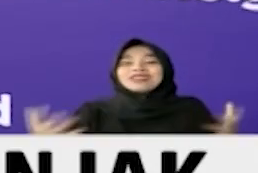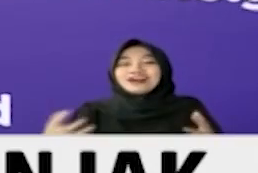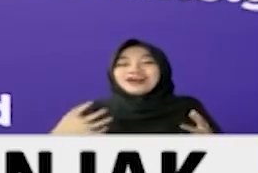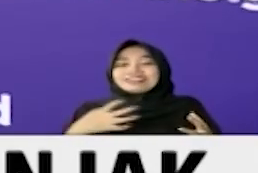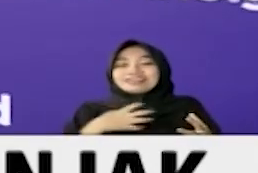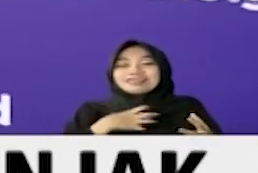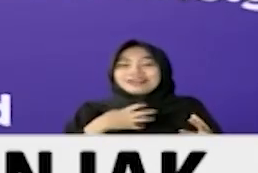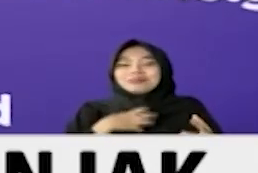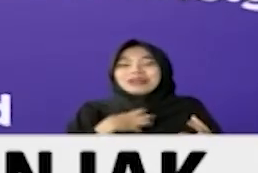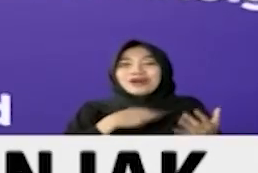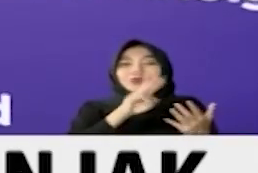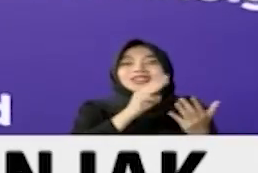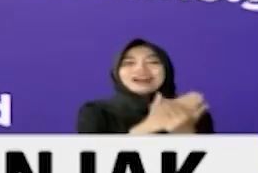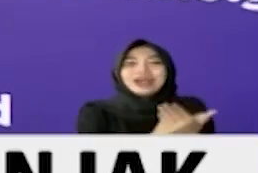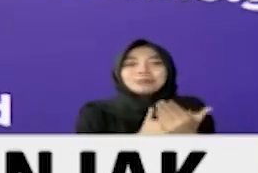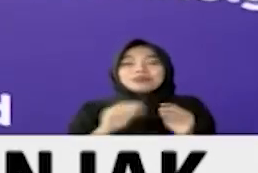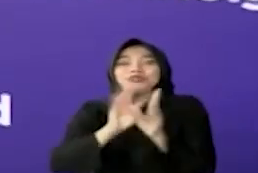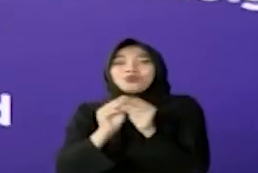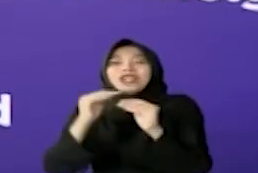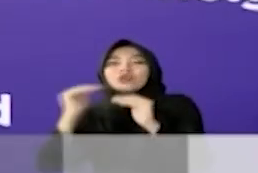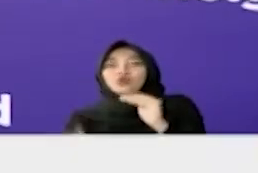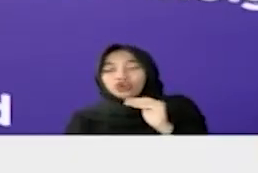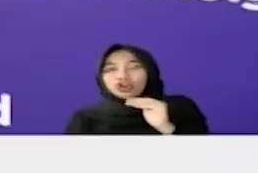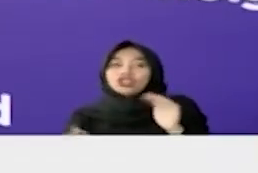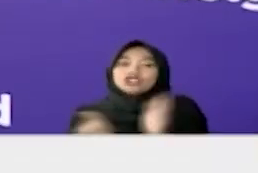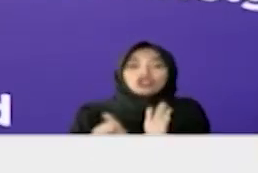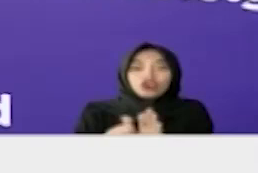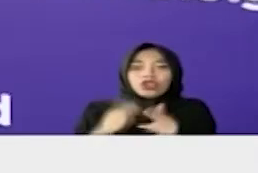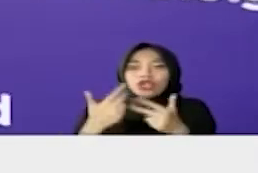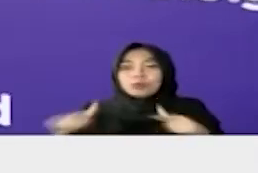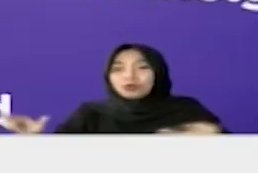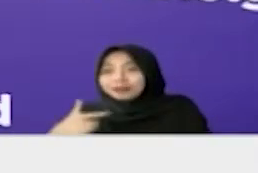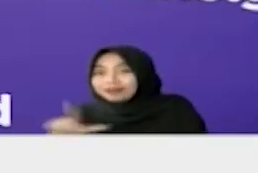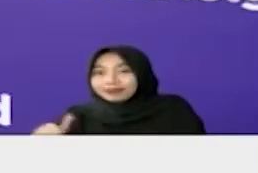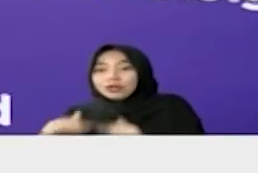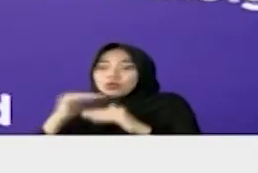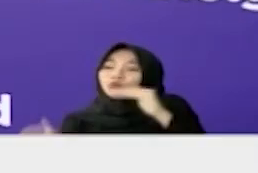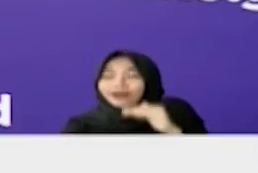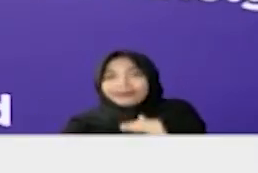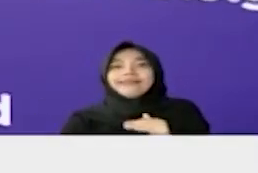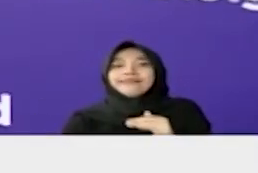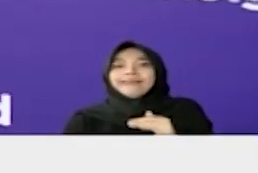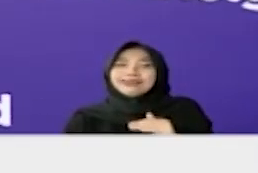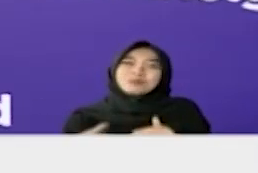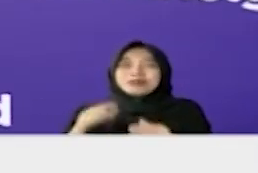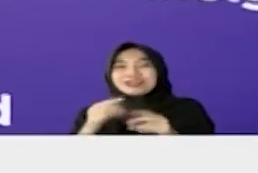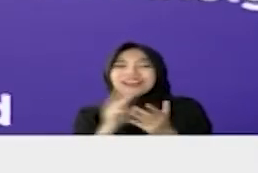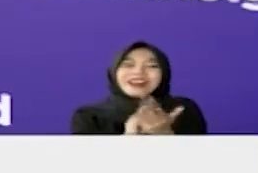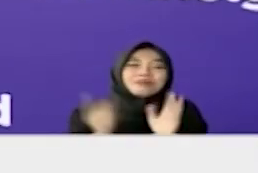untuk masker dan jaga jarak turun. Ada libur panjang lagi, turun. Libur panjang lagi,